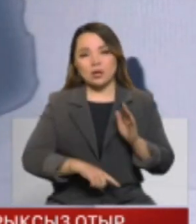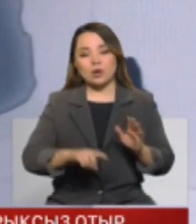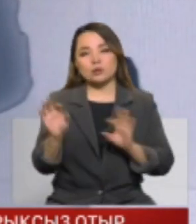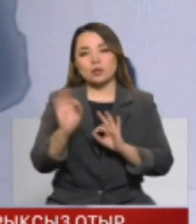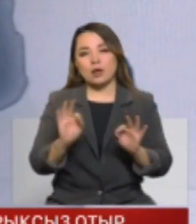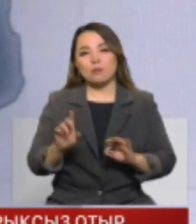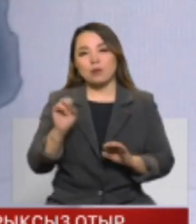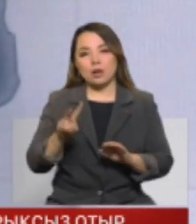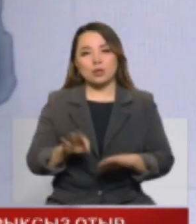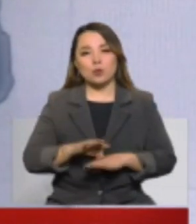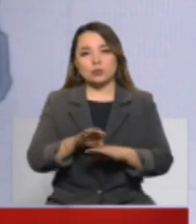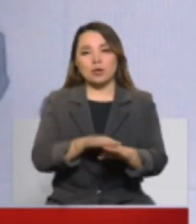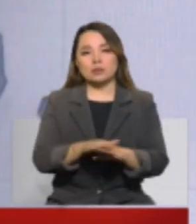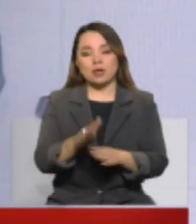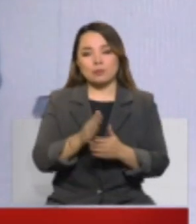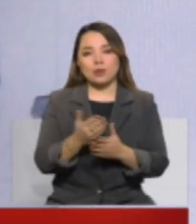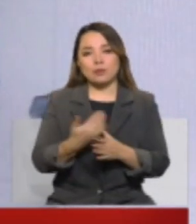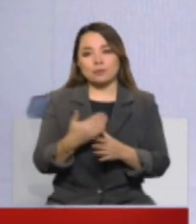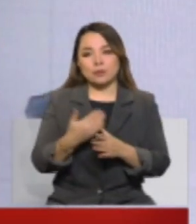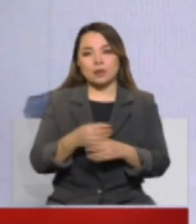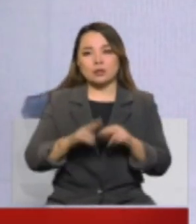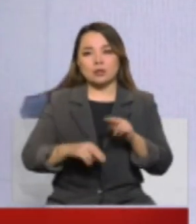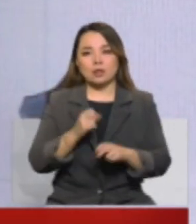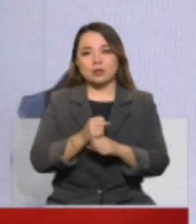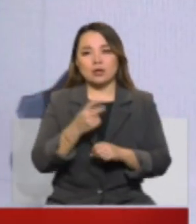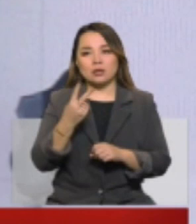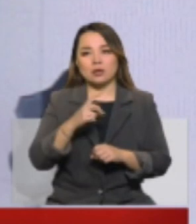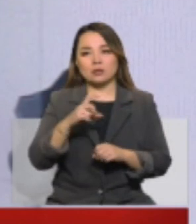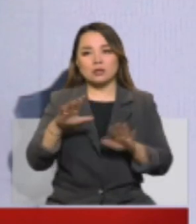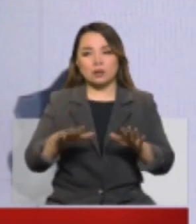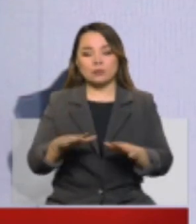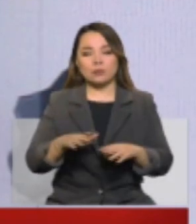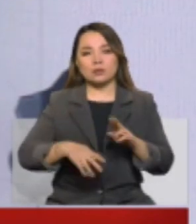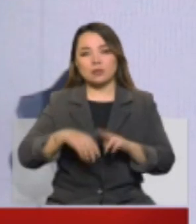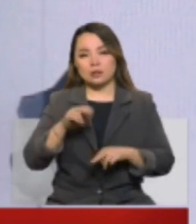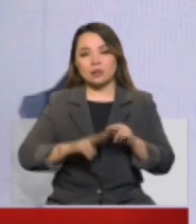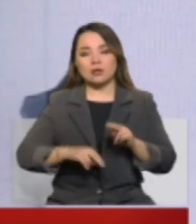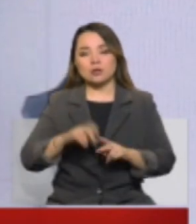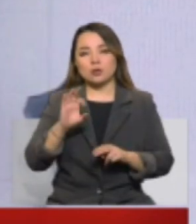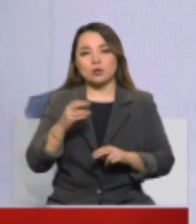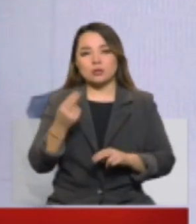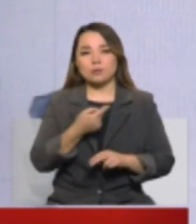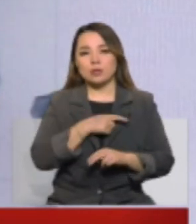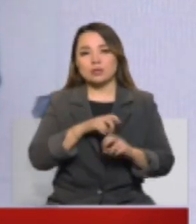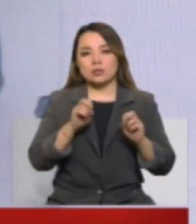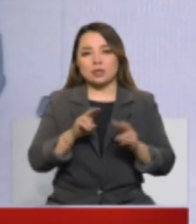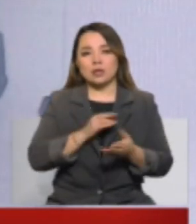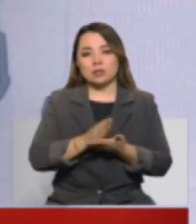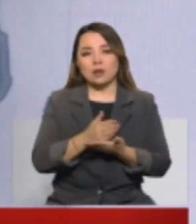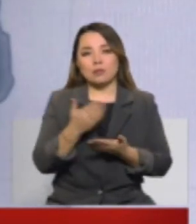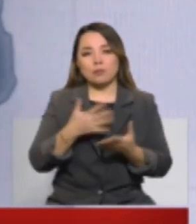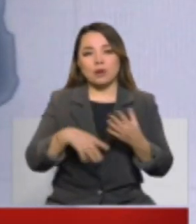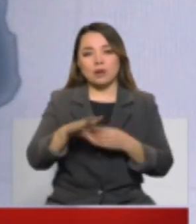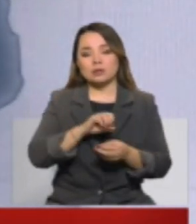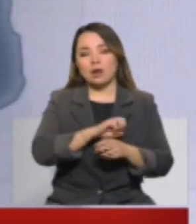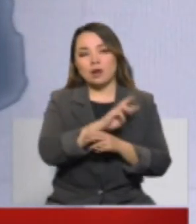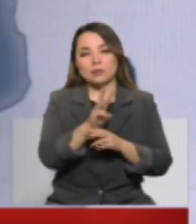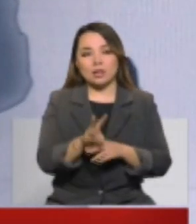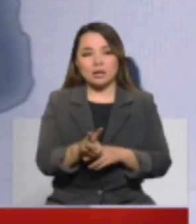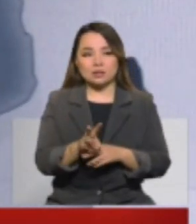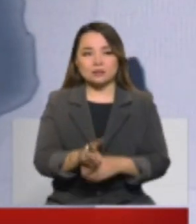өтті. Қазақстрой компаниясының демеушілігімен салынған екі қабатты ғимаратта әлеуметтік және медициналық қызметтердің барлығы